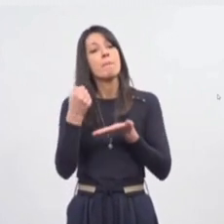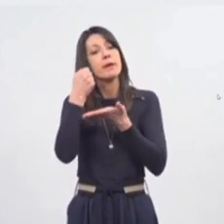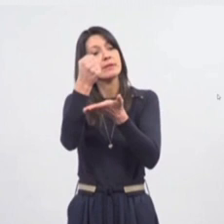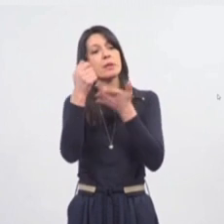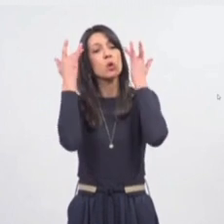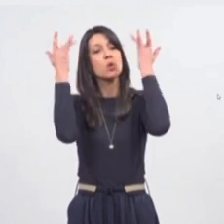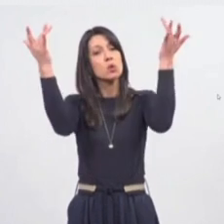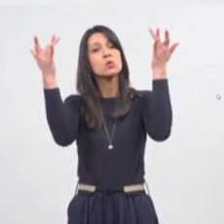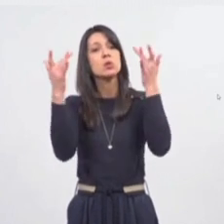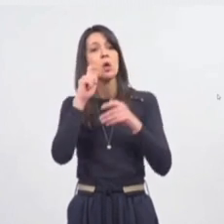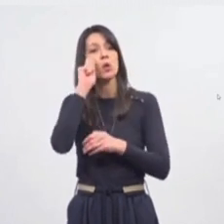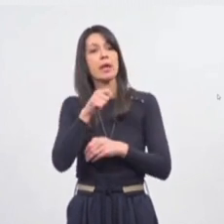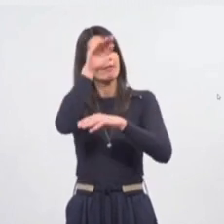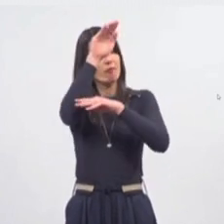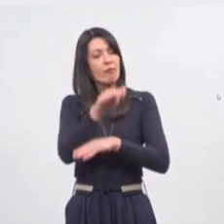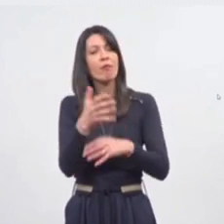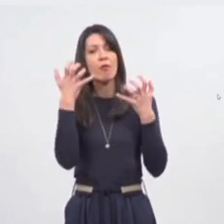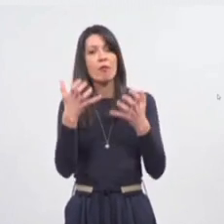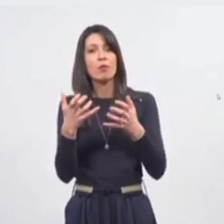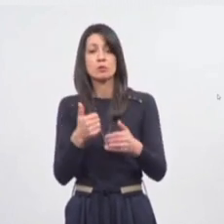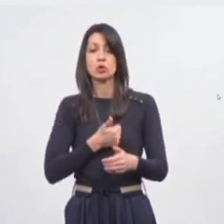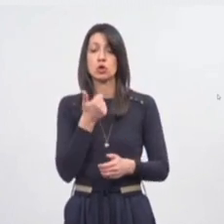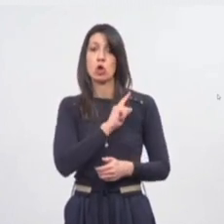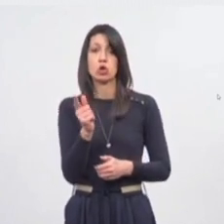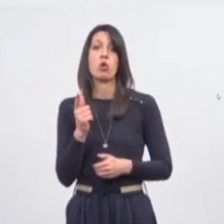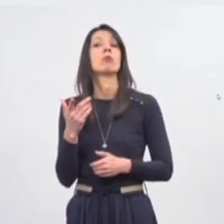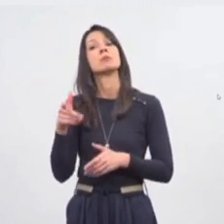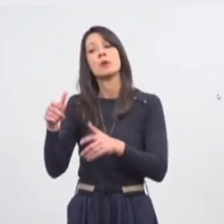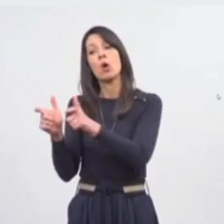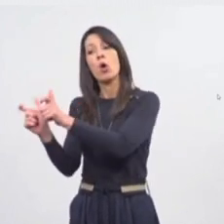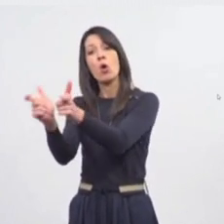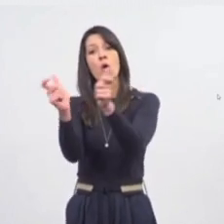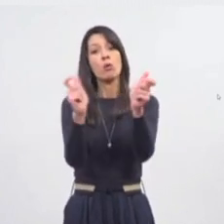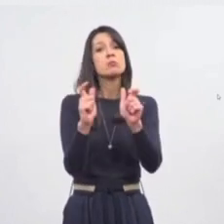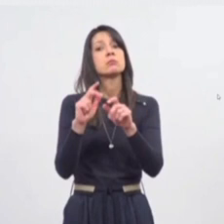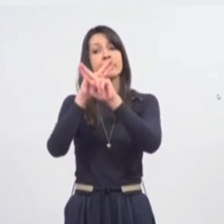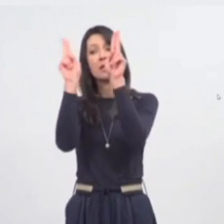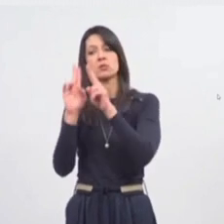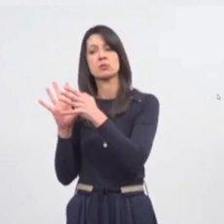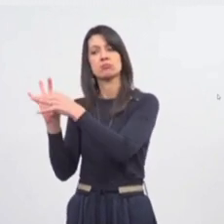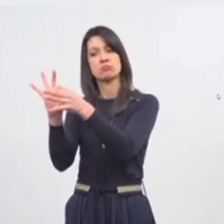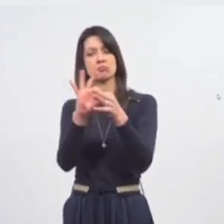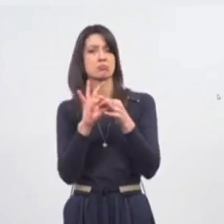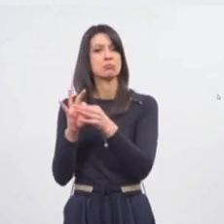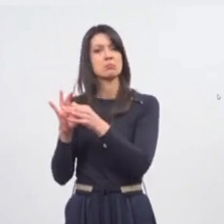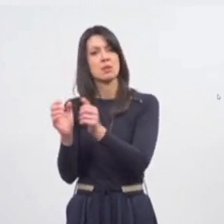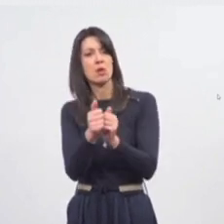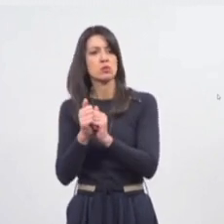culturel ukrainien en collaboration avec les organisations internationales et les partenaires